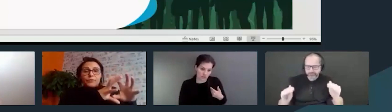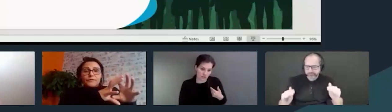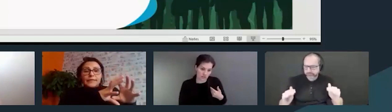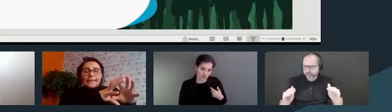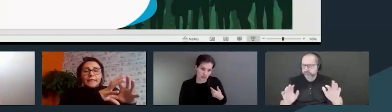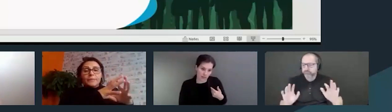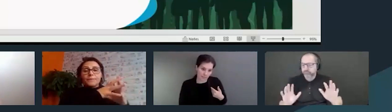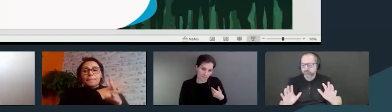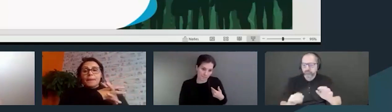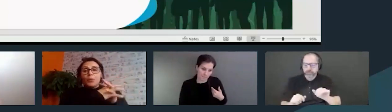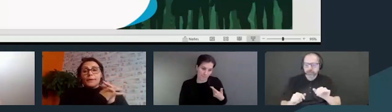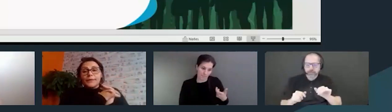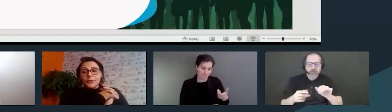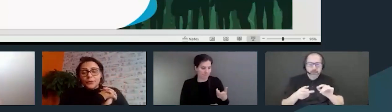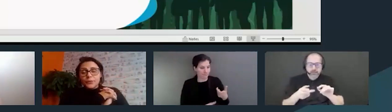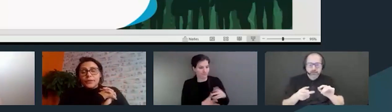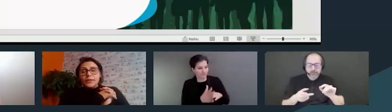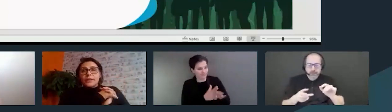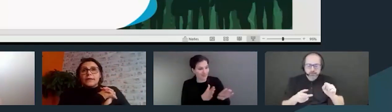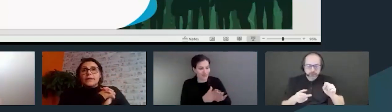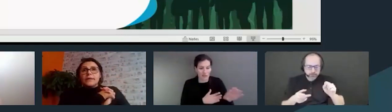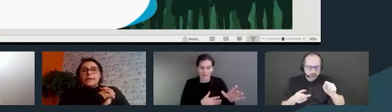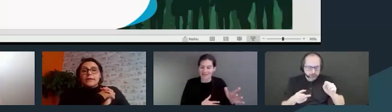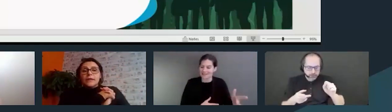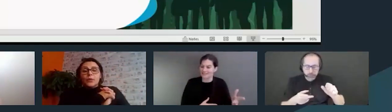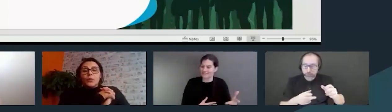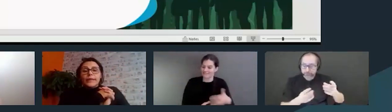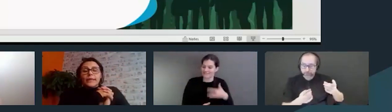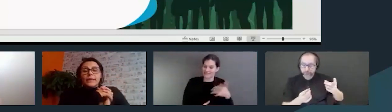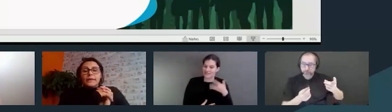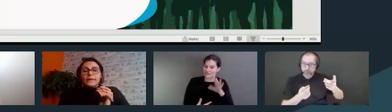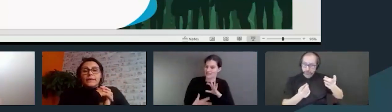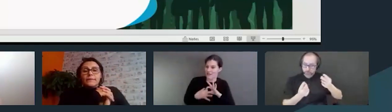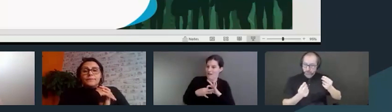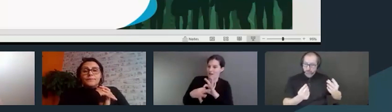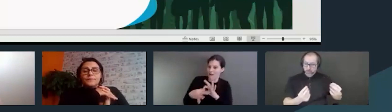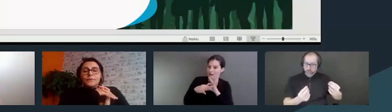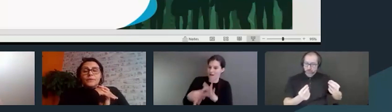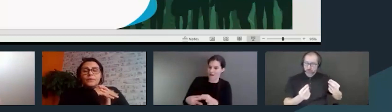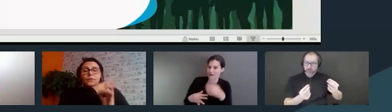Donc, encore une fois, ce que l'on fait,